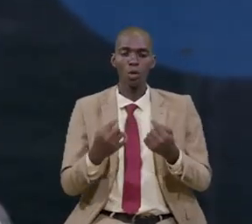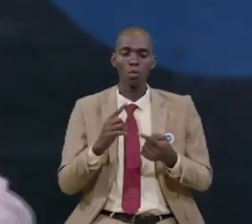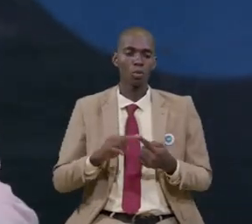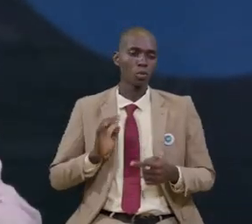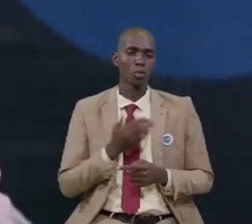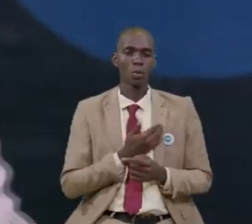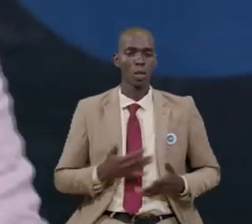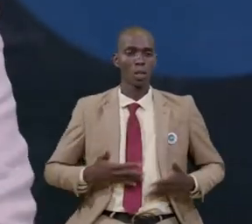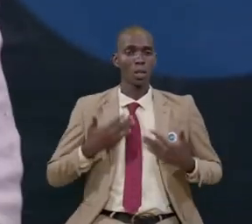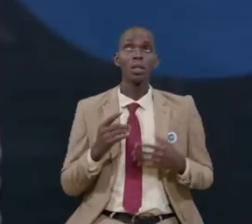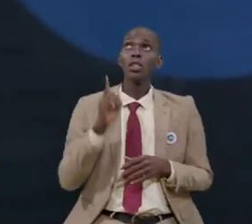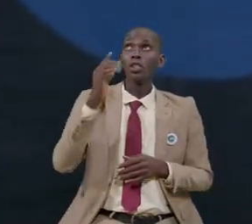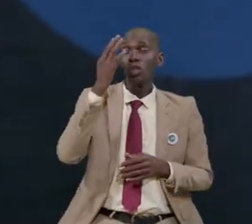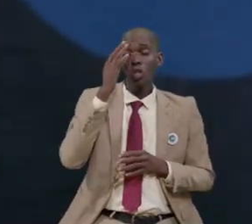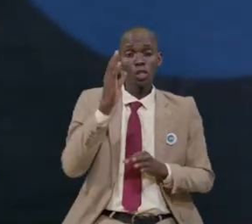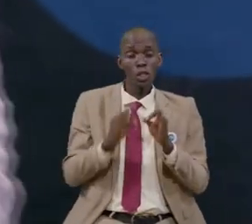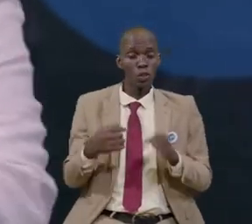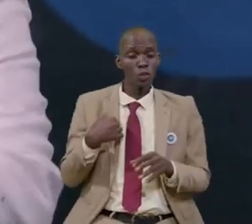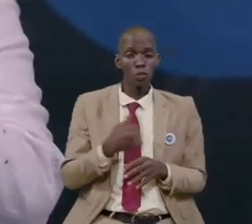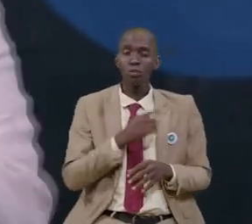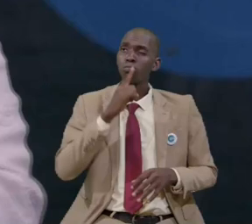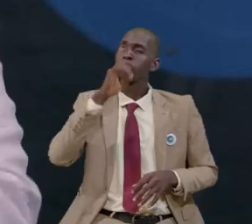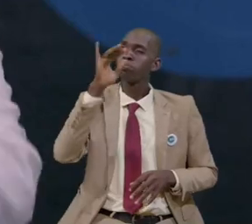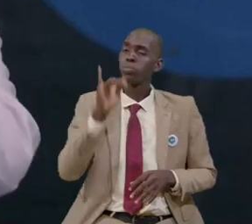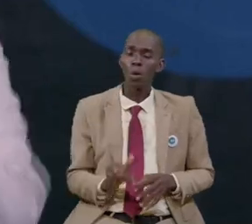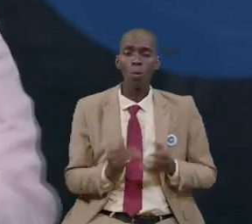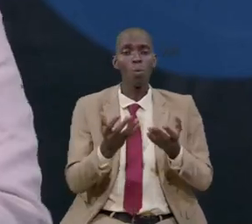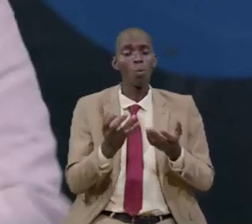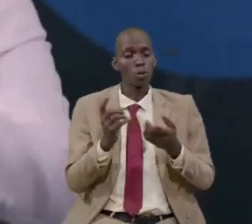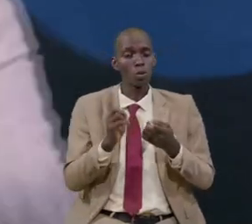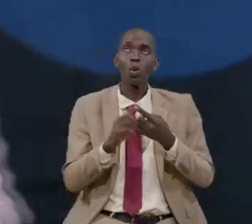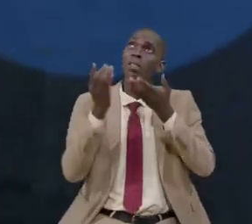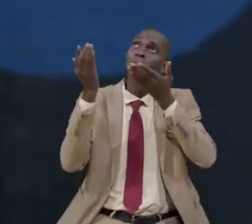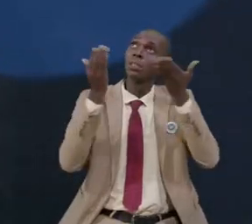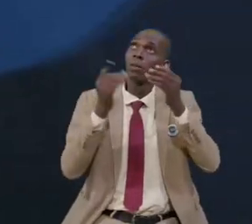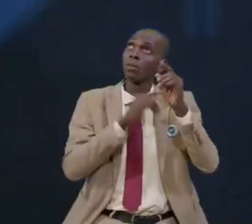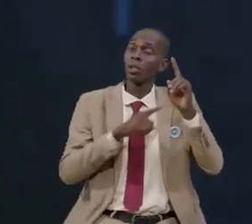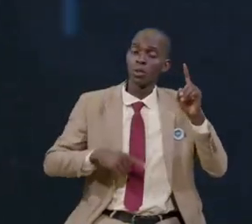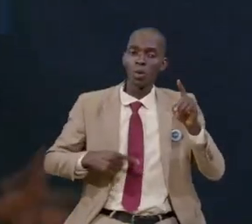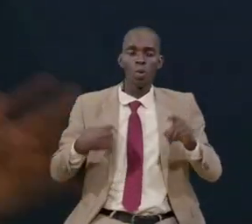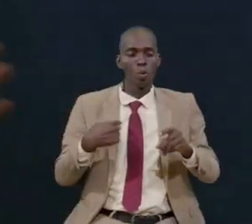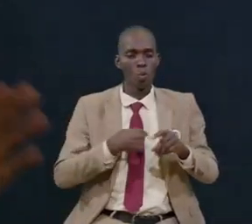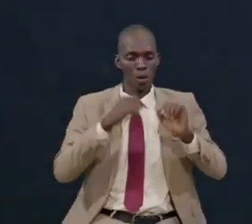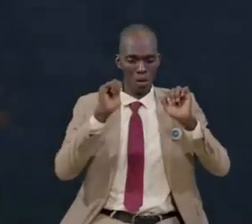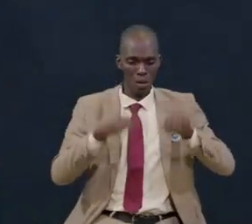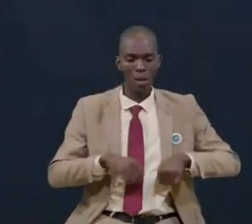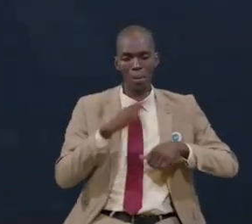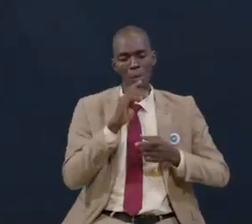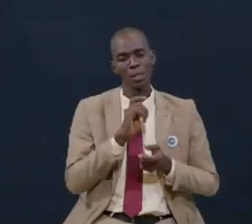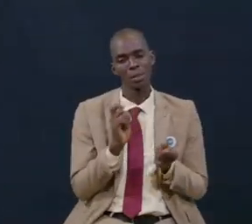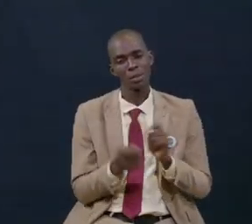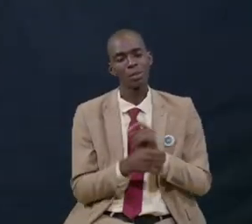réellement on est sincère de servir le Seigneur, un changement peut survenir. C'est quoi c'est dit?